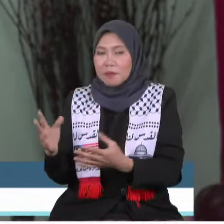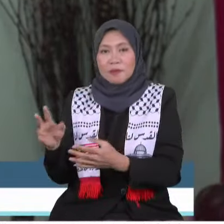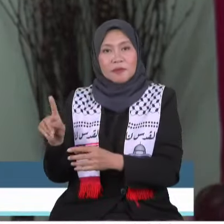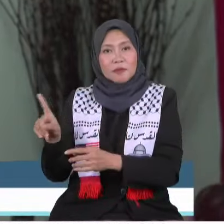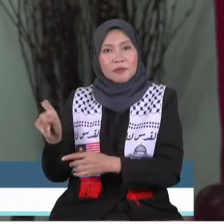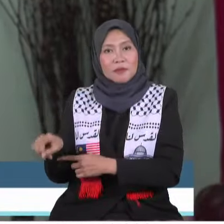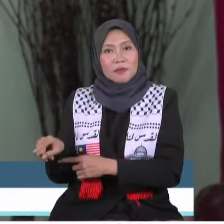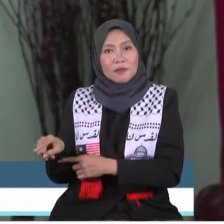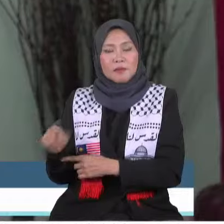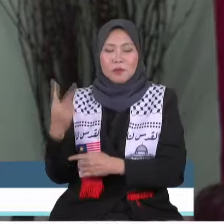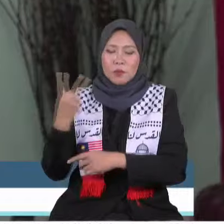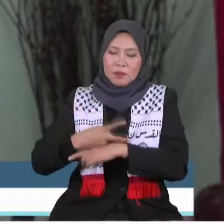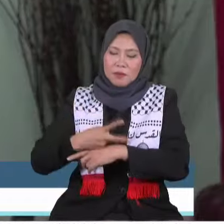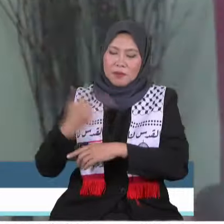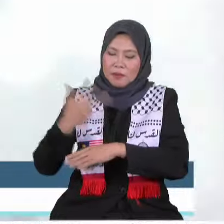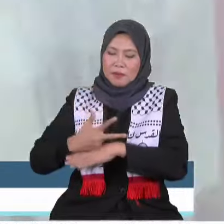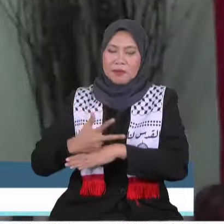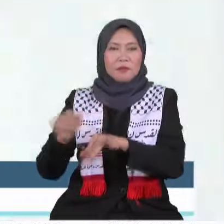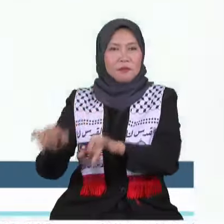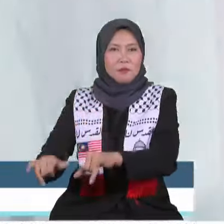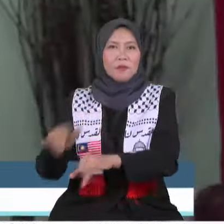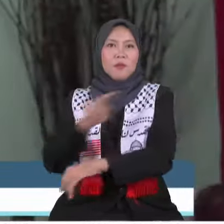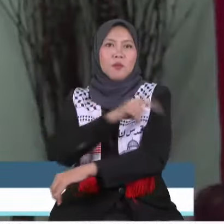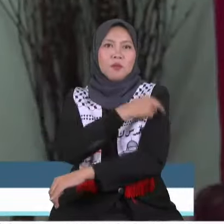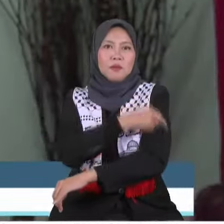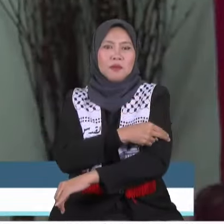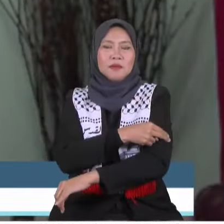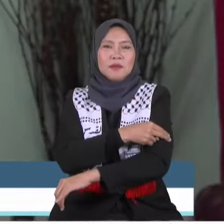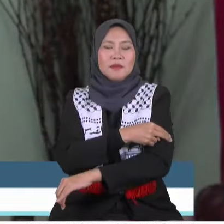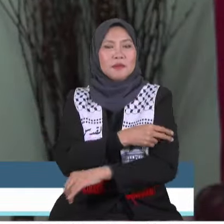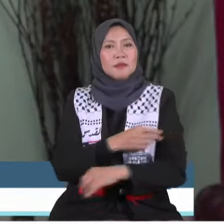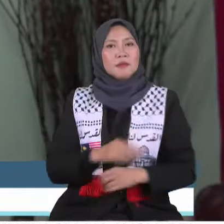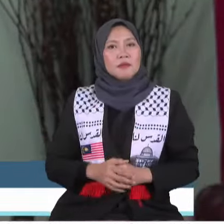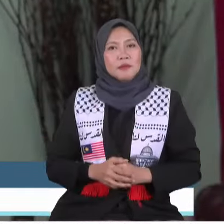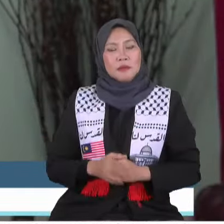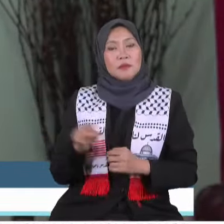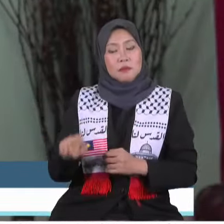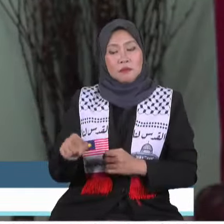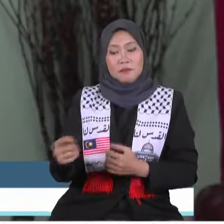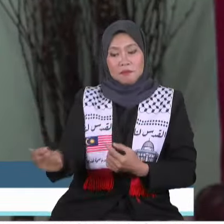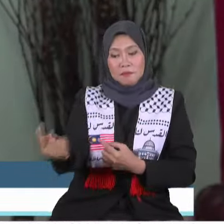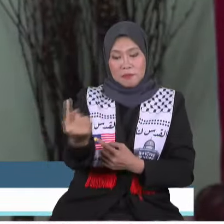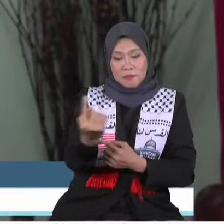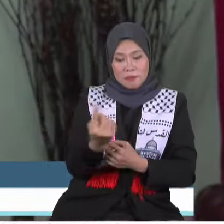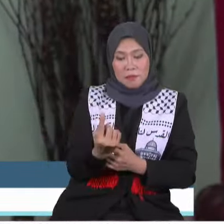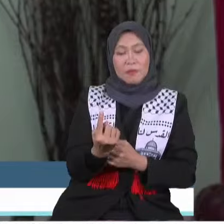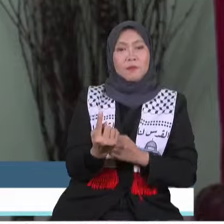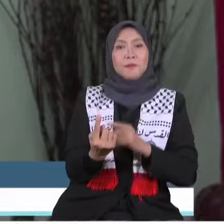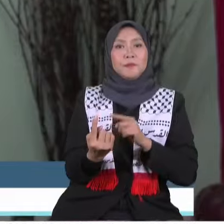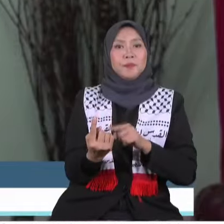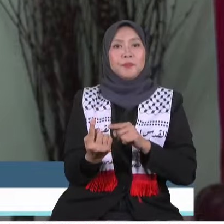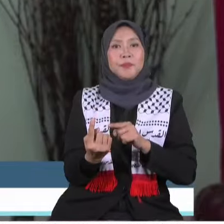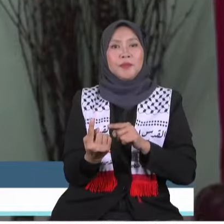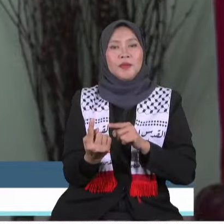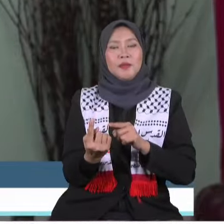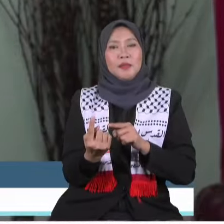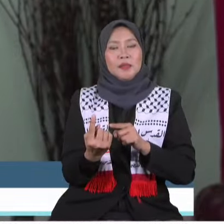Kebanyakannya macam 2 atau 3 hari macam tu saja. Selalunya datang apabila selepas